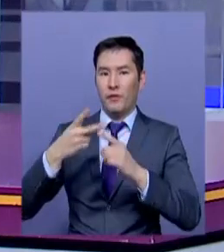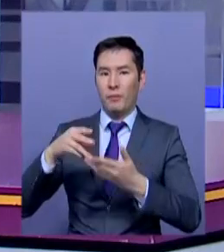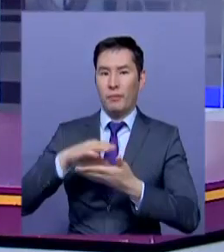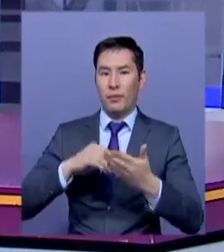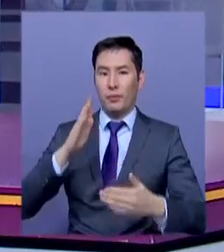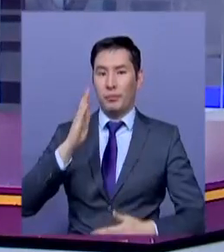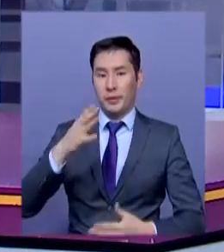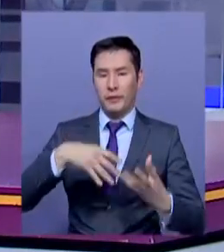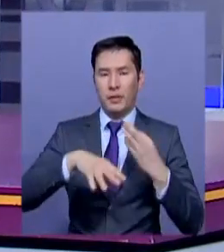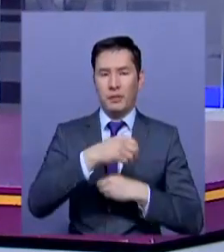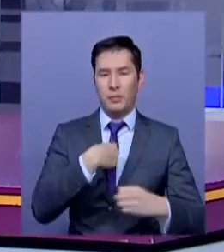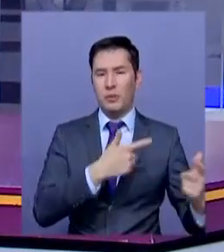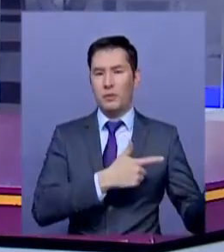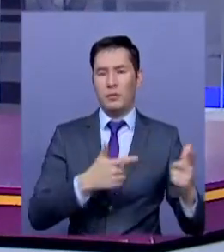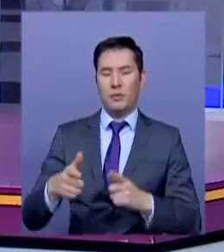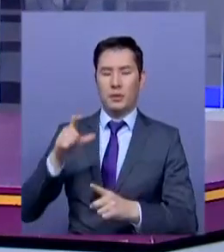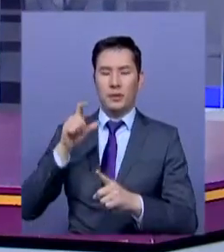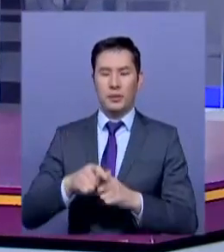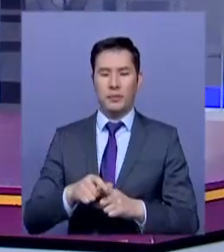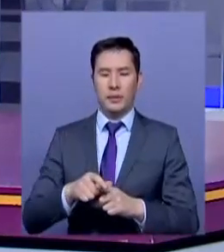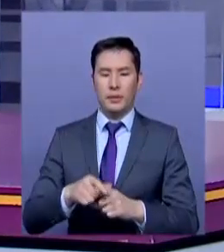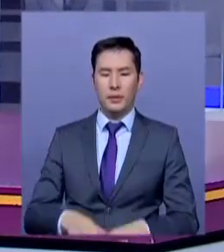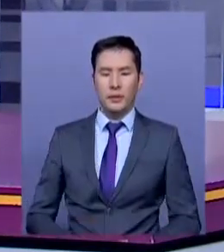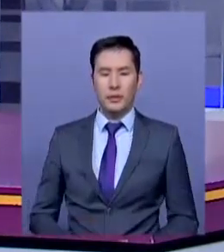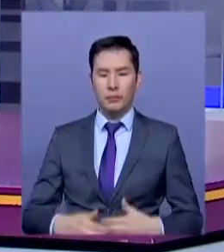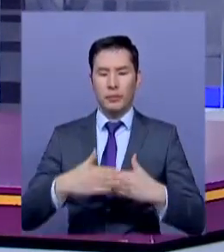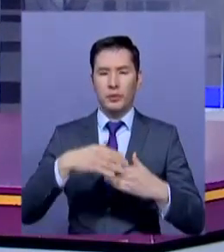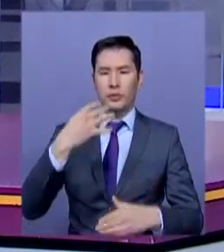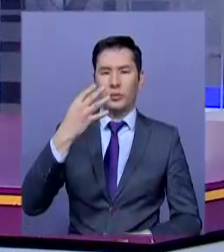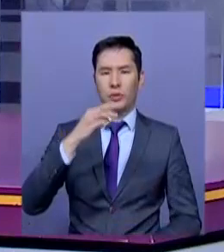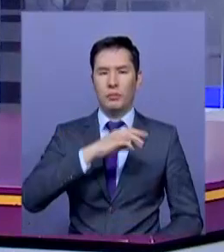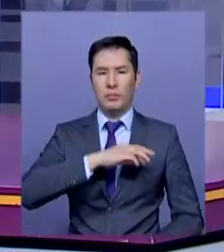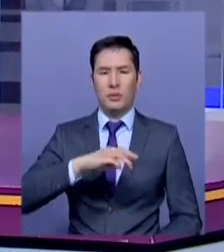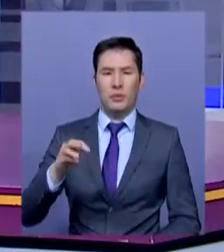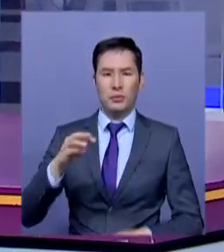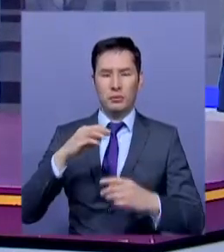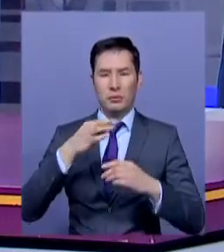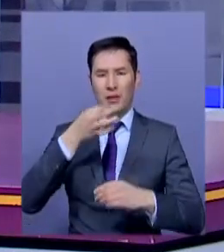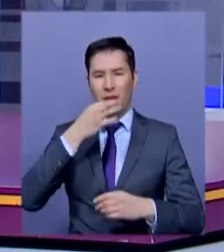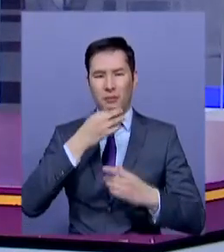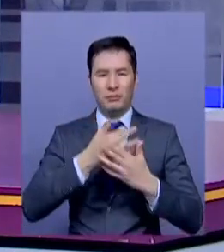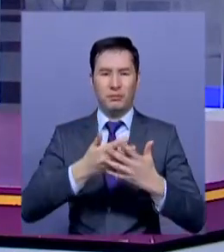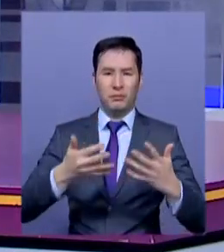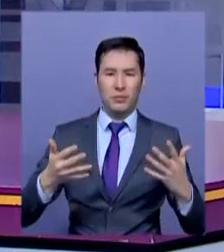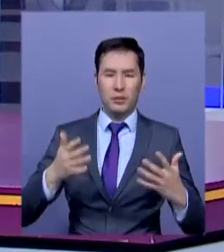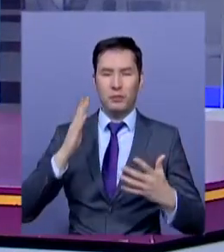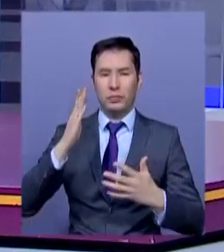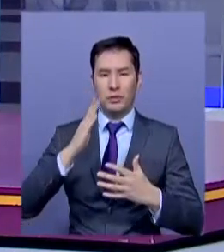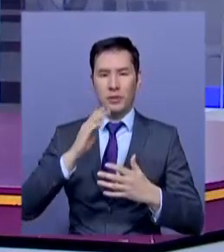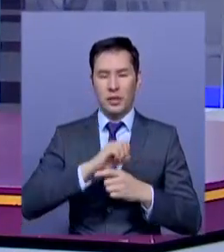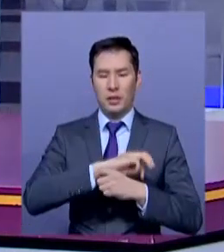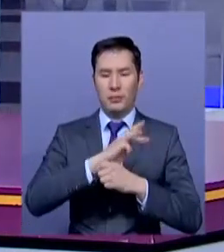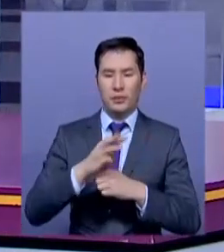кетейік, қаңтар айының аяғына дейін кемінде 40 миллион дәрі-дәрмек пен медициналық өнім жеткізу жоспарланған. Бүгінгі таңда 33